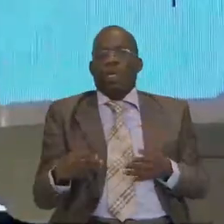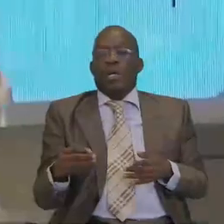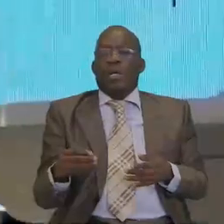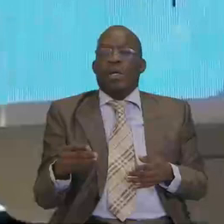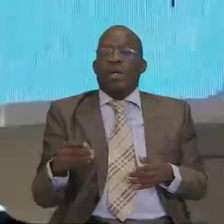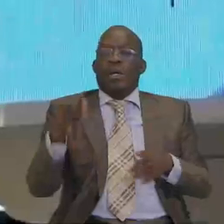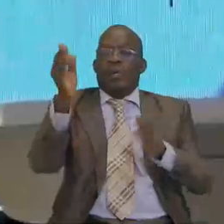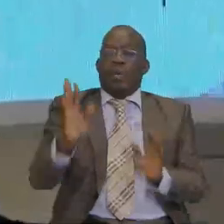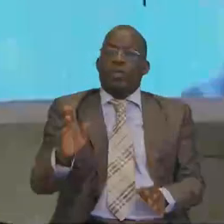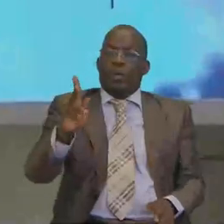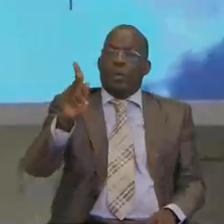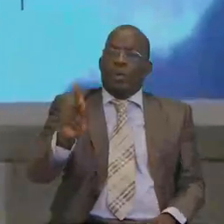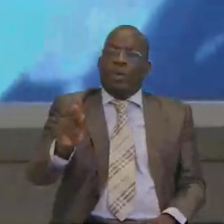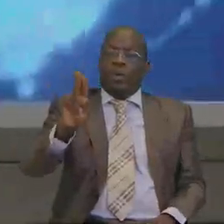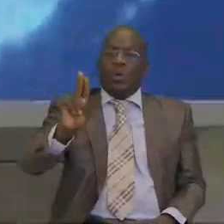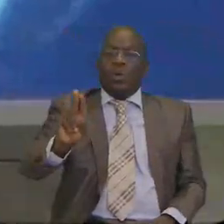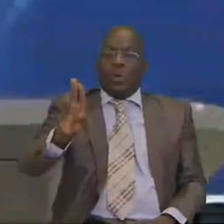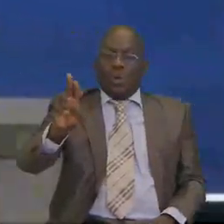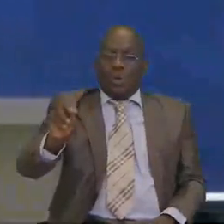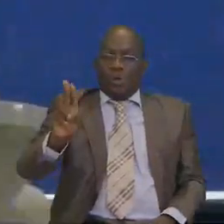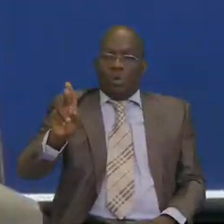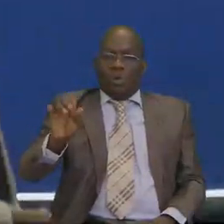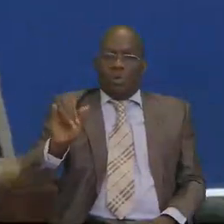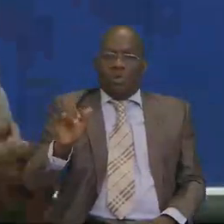le pasteur Kumuyi le fait.